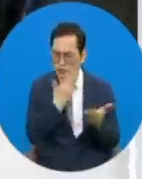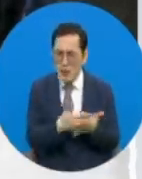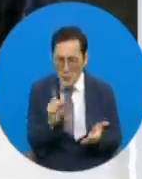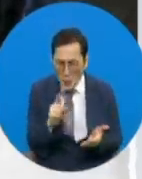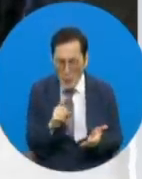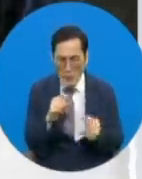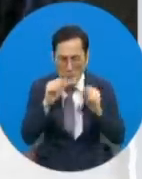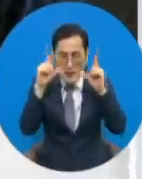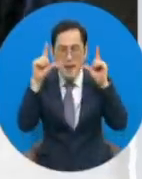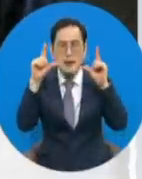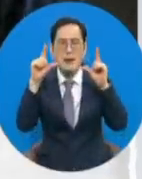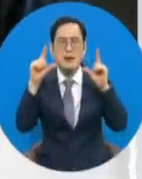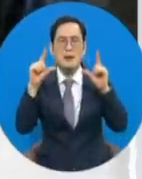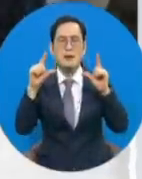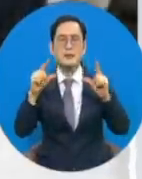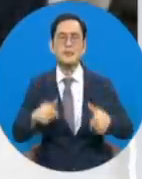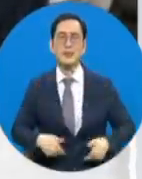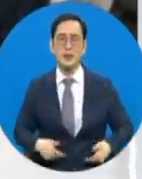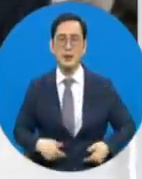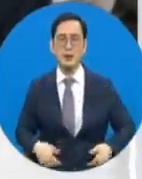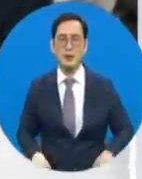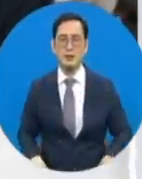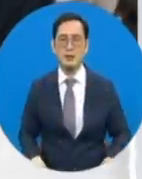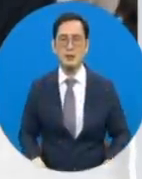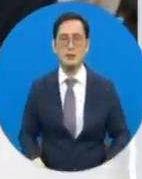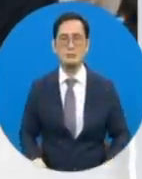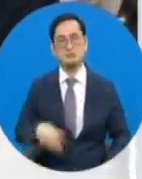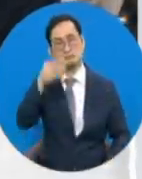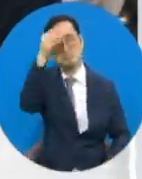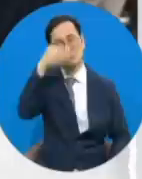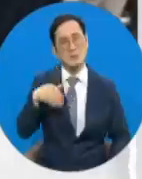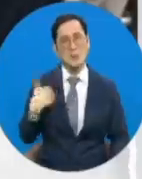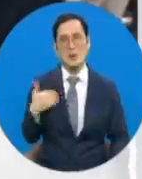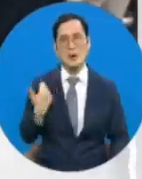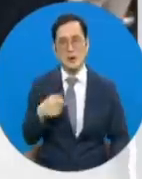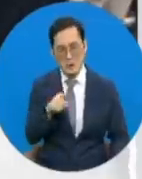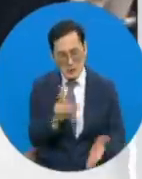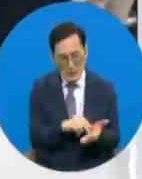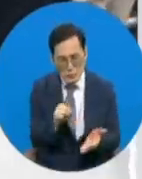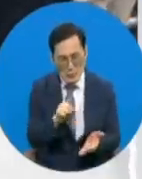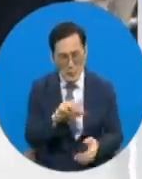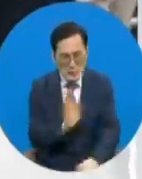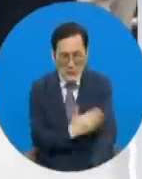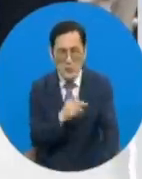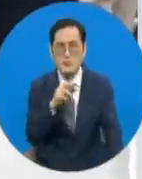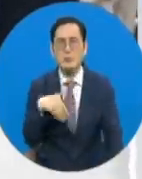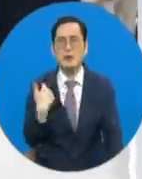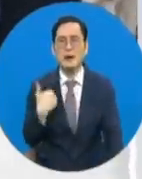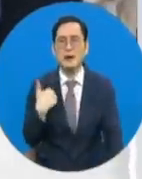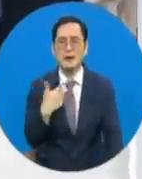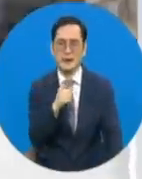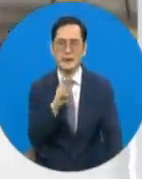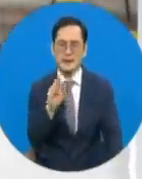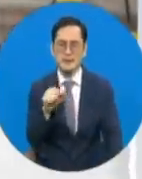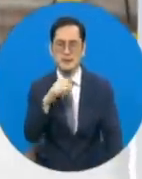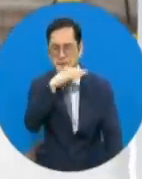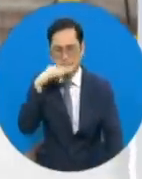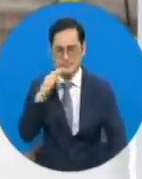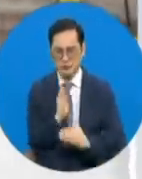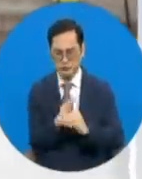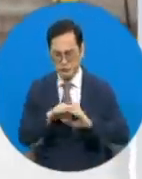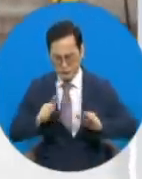된 원인이 무엇인지를 얘기해야 되는데 스스로가 자성해야 될 정말 막중한 책임이 다시금 KBS에게 돌아간 것이